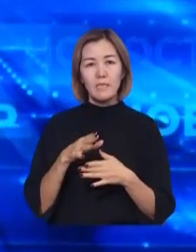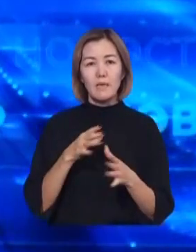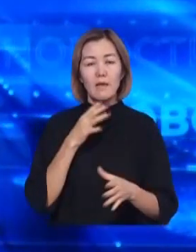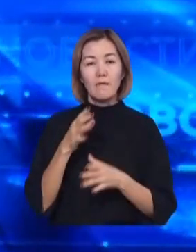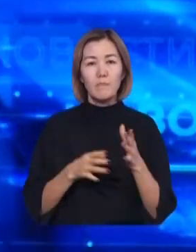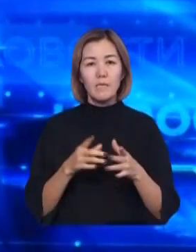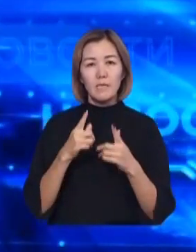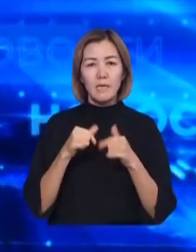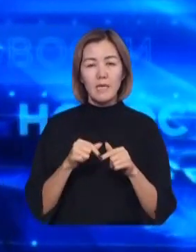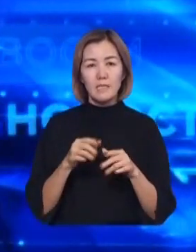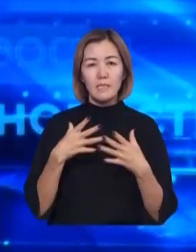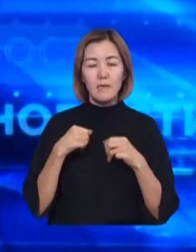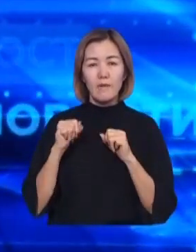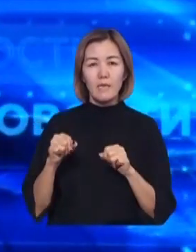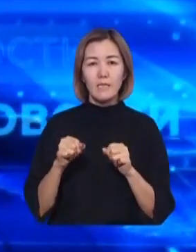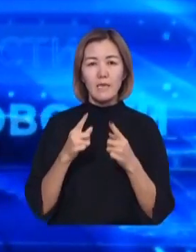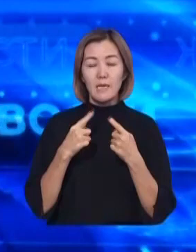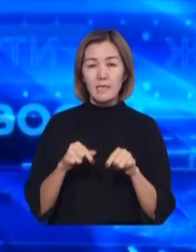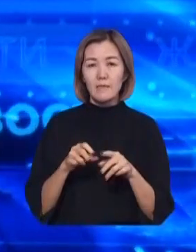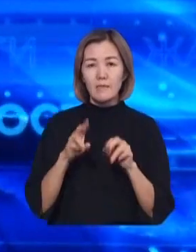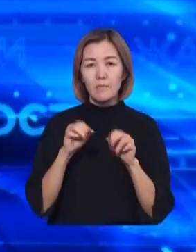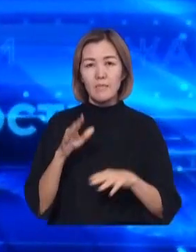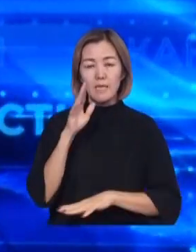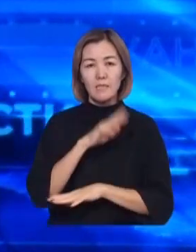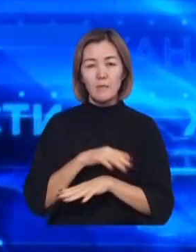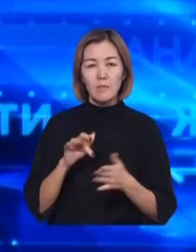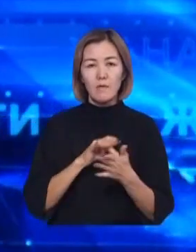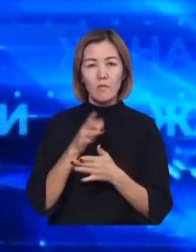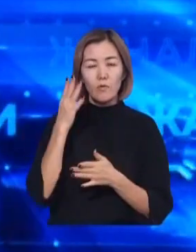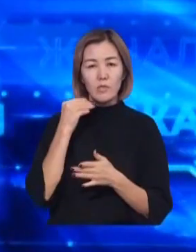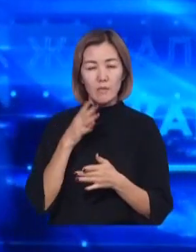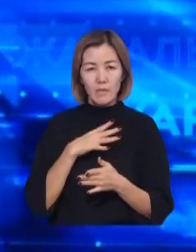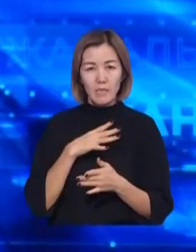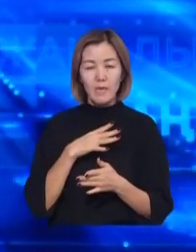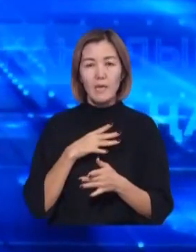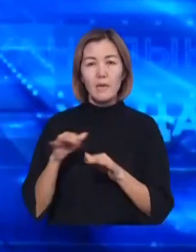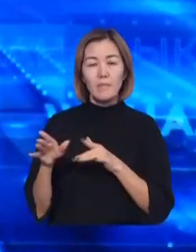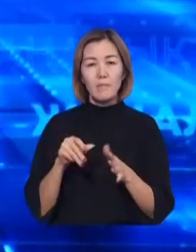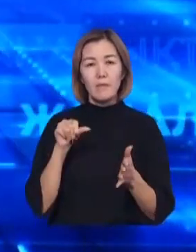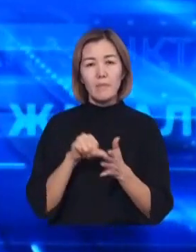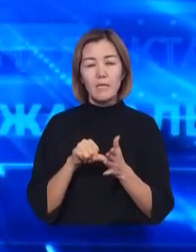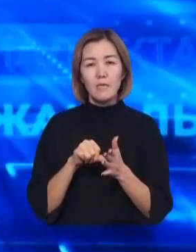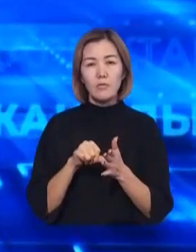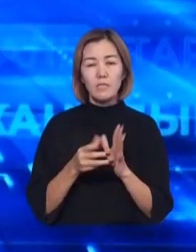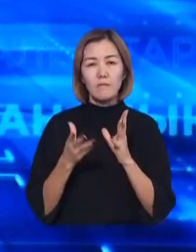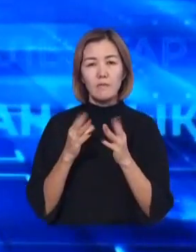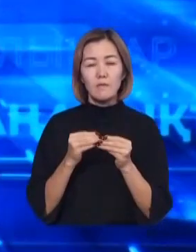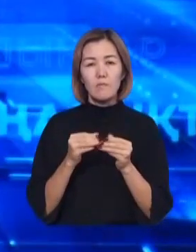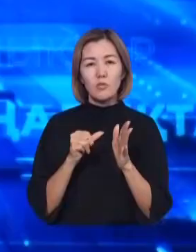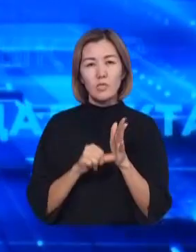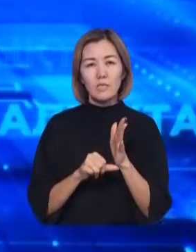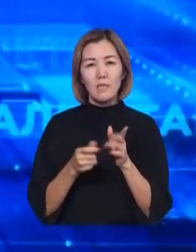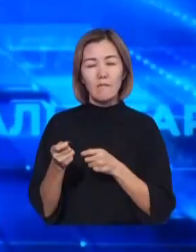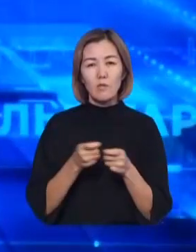Центр Всемирный организации здравоохранения организовал специальный семинар в городе Алмааты в мероприятии приняли участие порядка